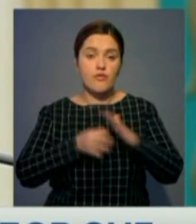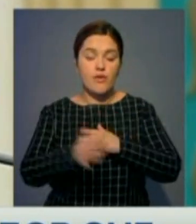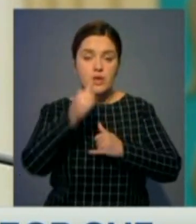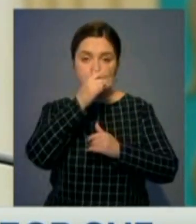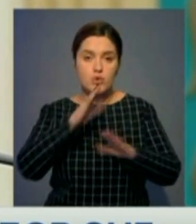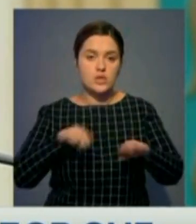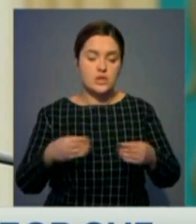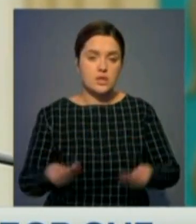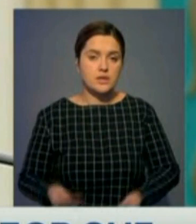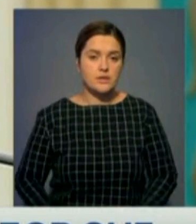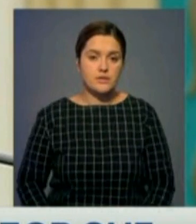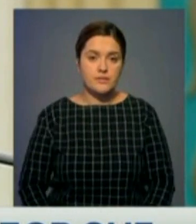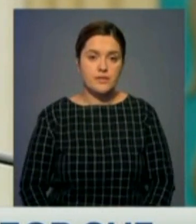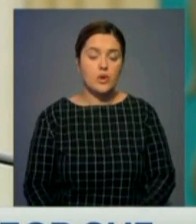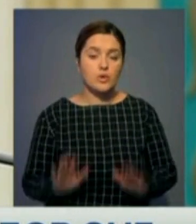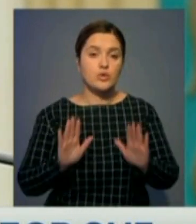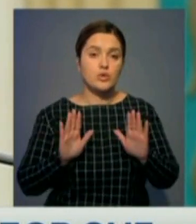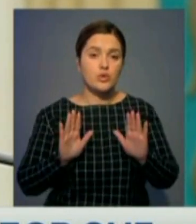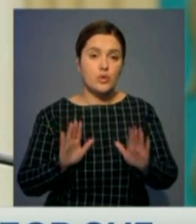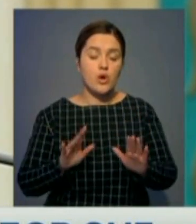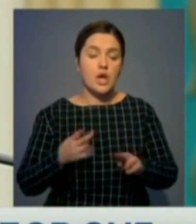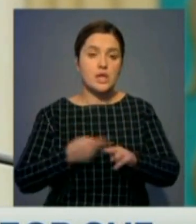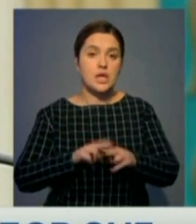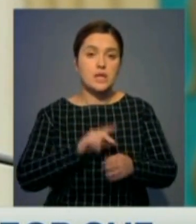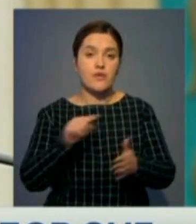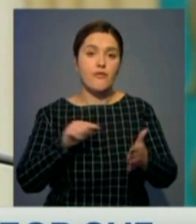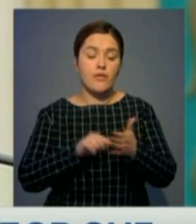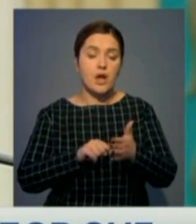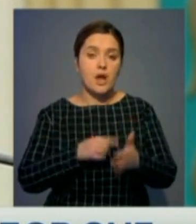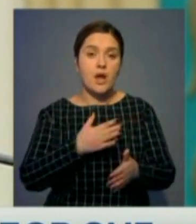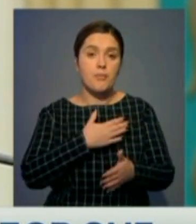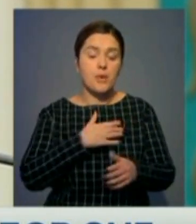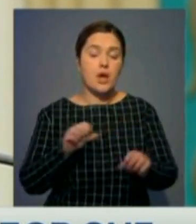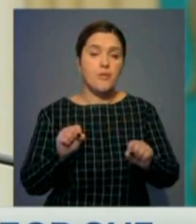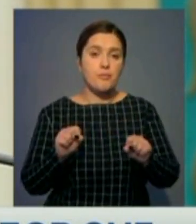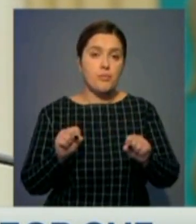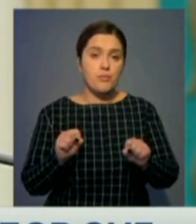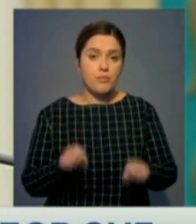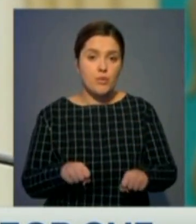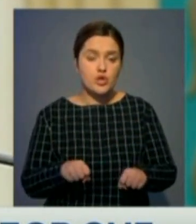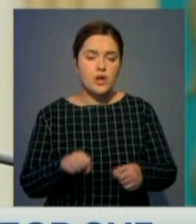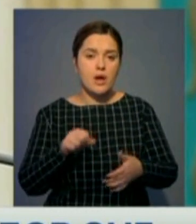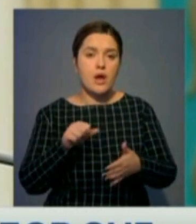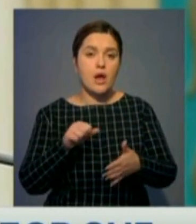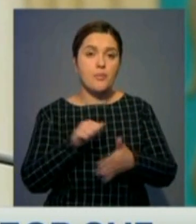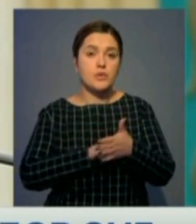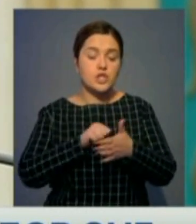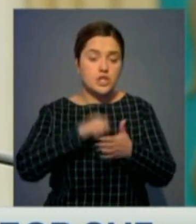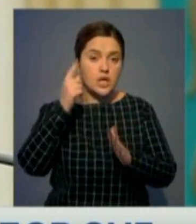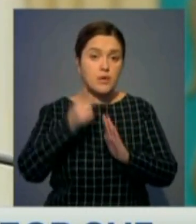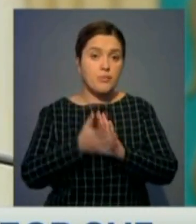может дать. Это только на эти вопросы мы можем суть